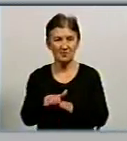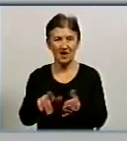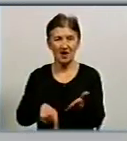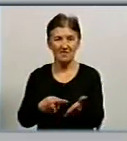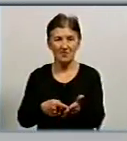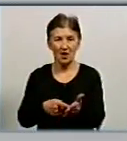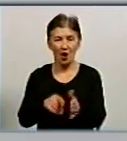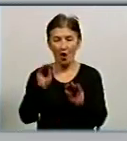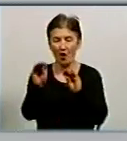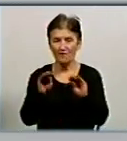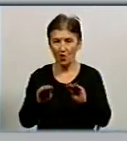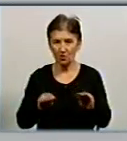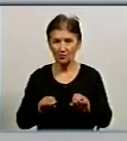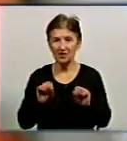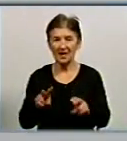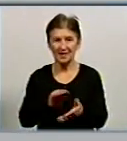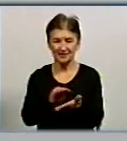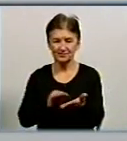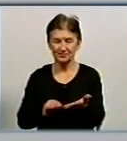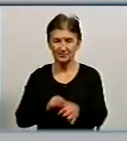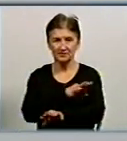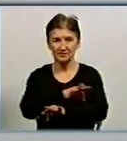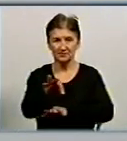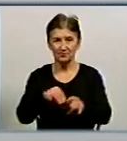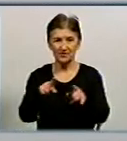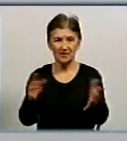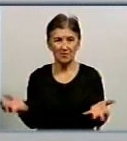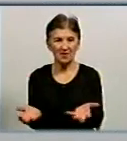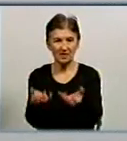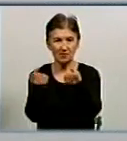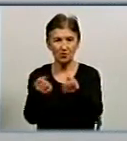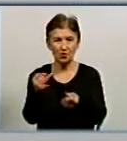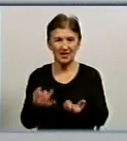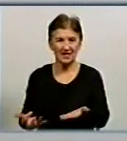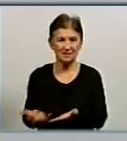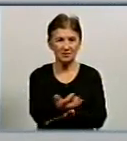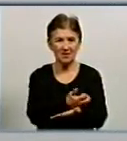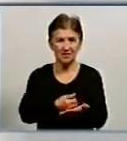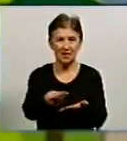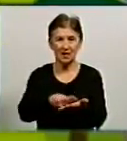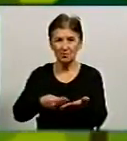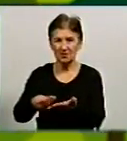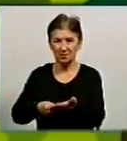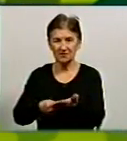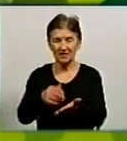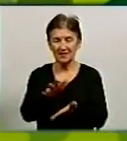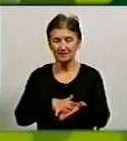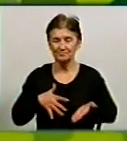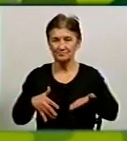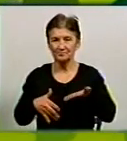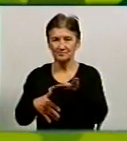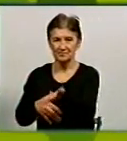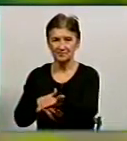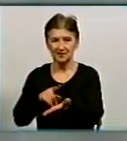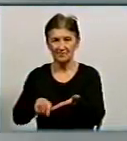Оформіть ідею у вигляді проєкту. Заручіться підтримкою однодумців та зберіть підписи. Подайте проєкт до міської ради